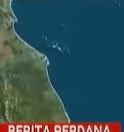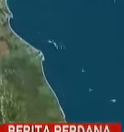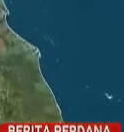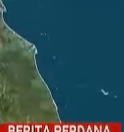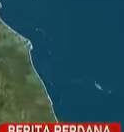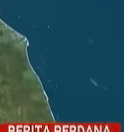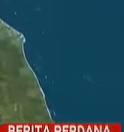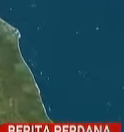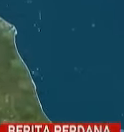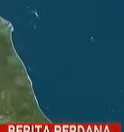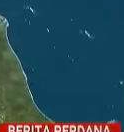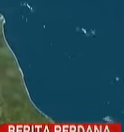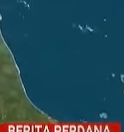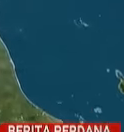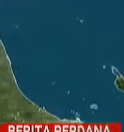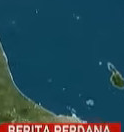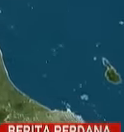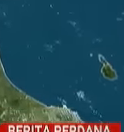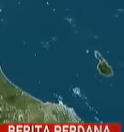koperasi